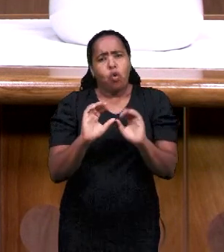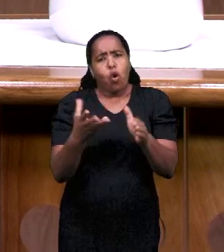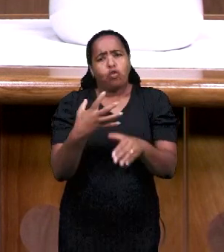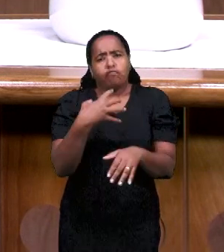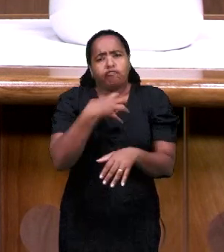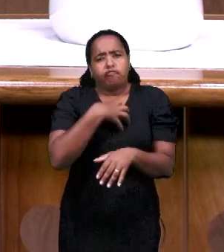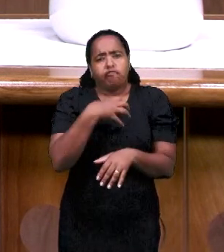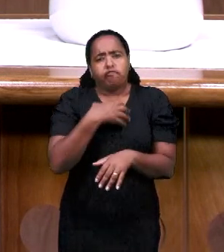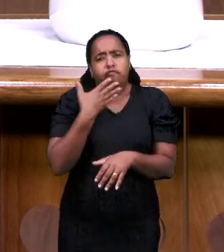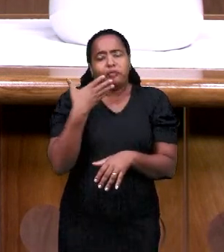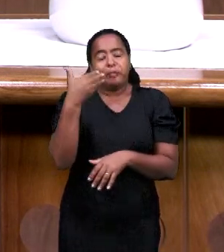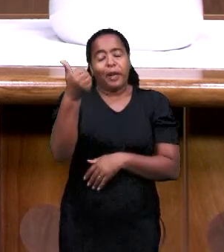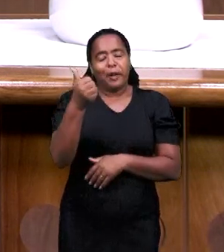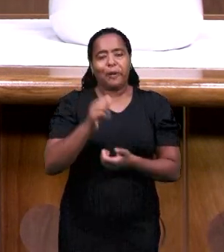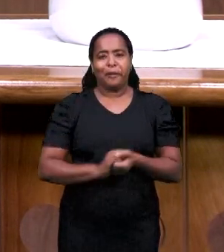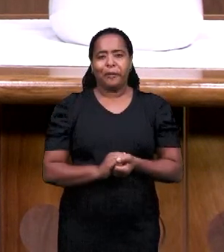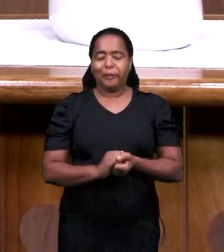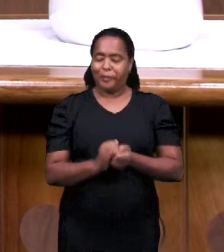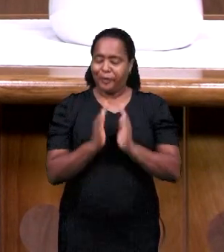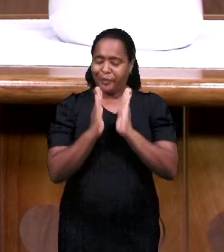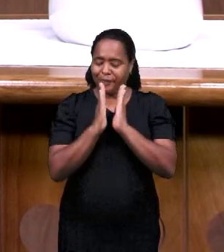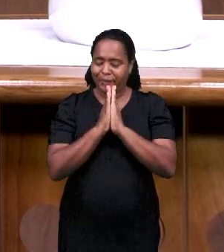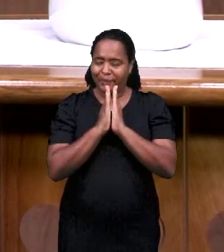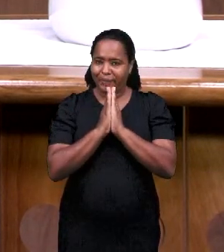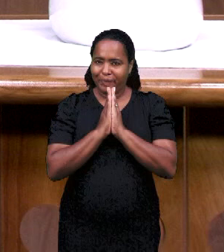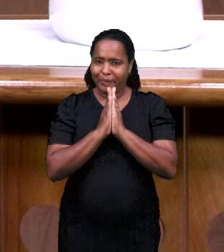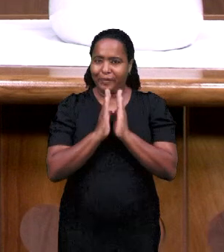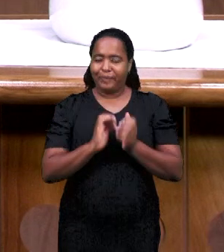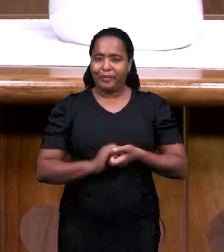le mieux. Nous allons prier.